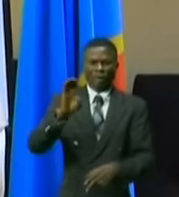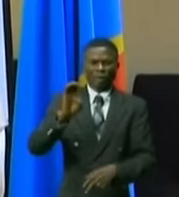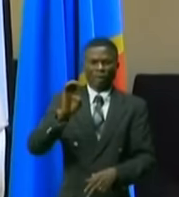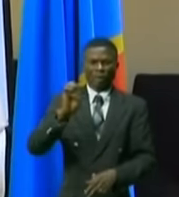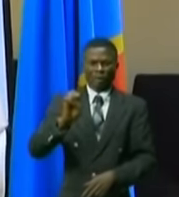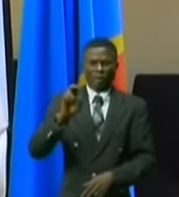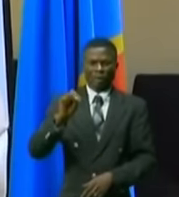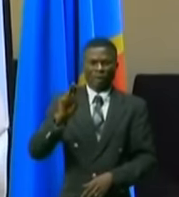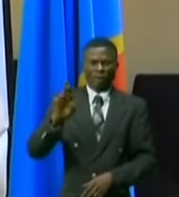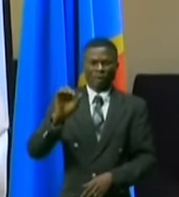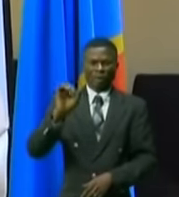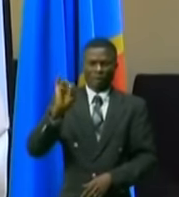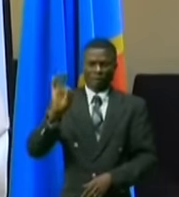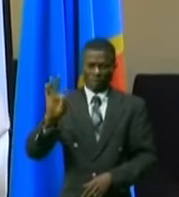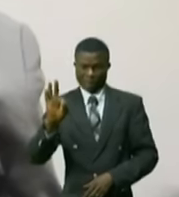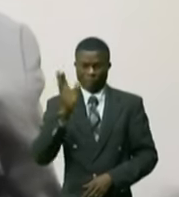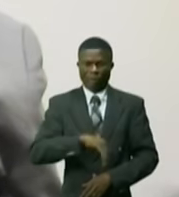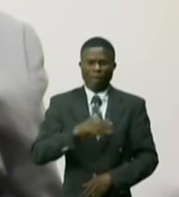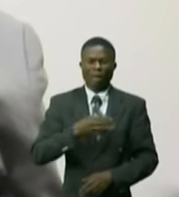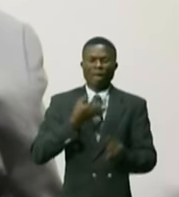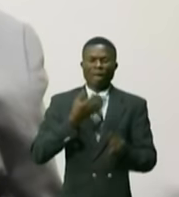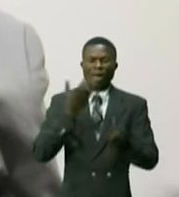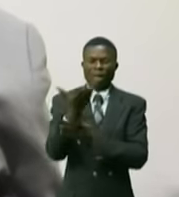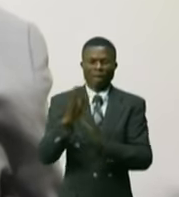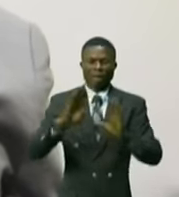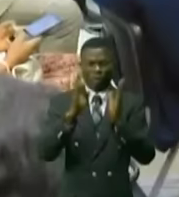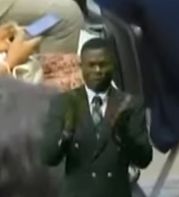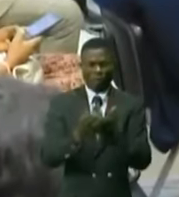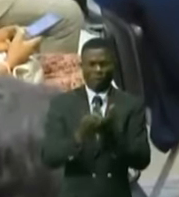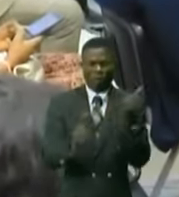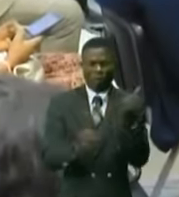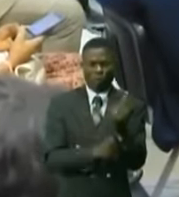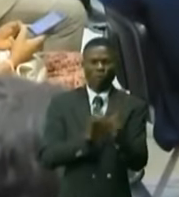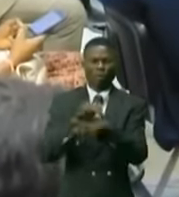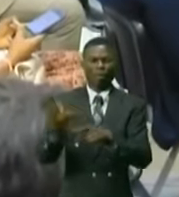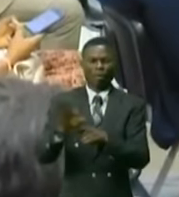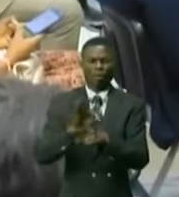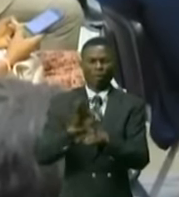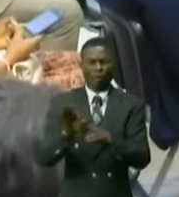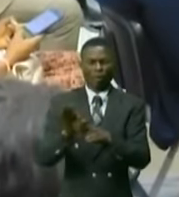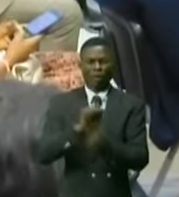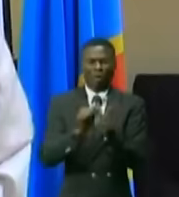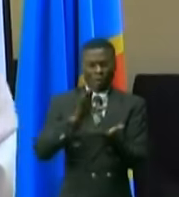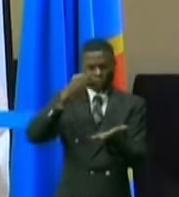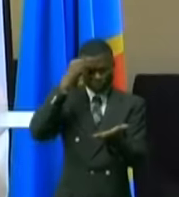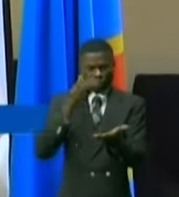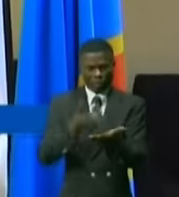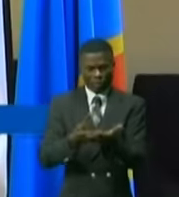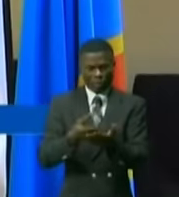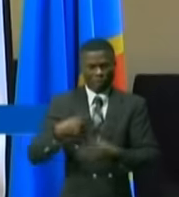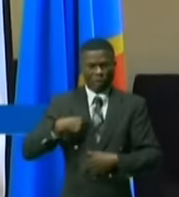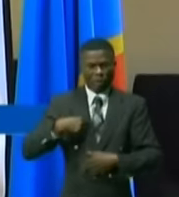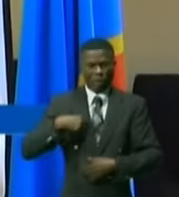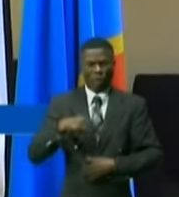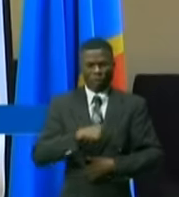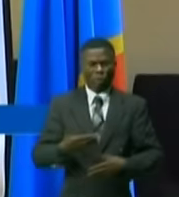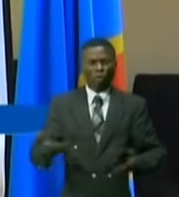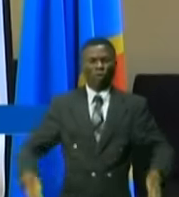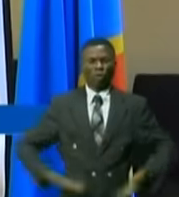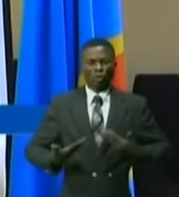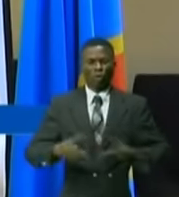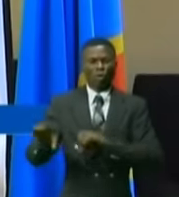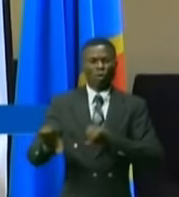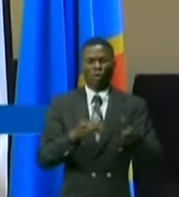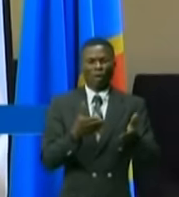Chantal Lutundula Akachi, a interpellé les participants autour de thématiques exploitées. Nous avons vu que cette